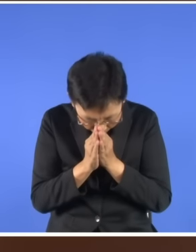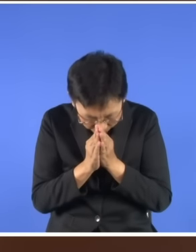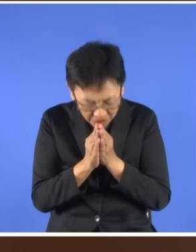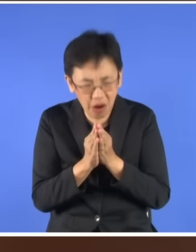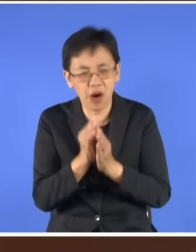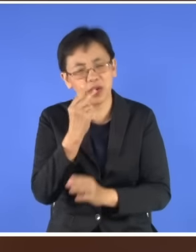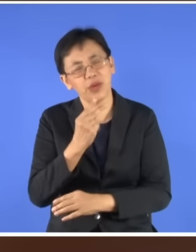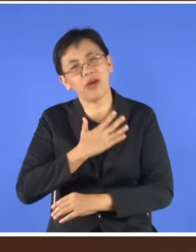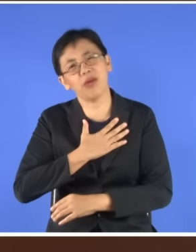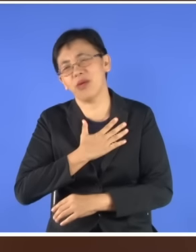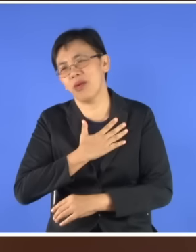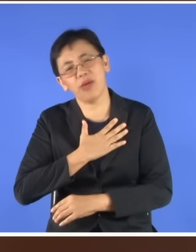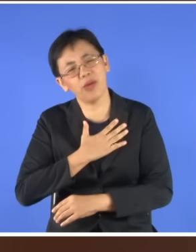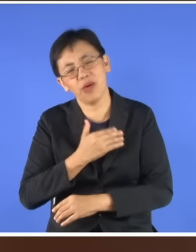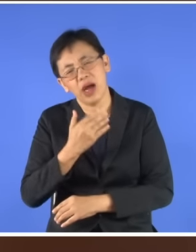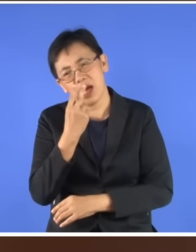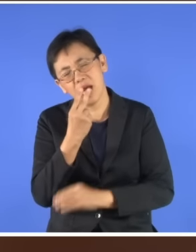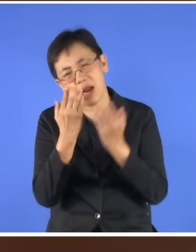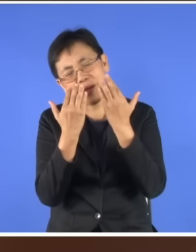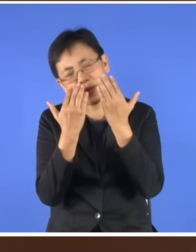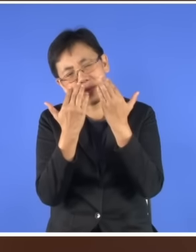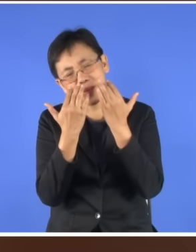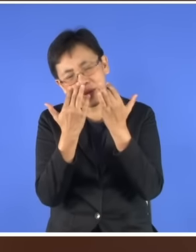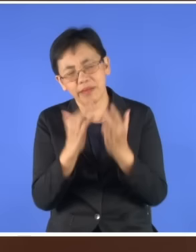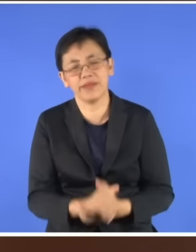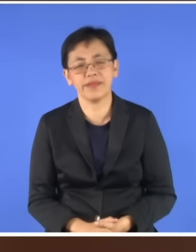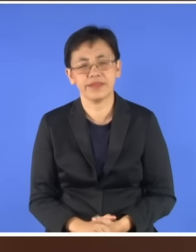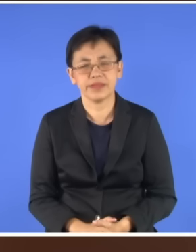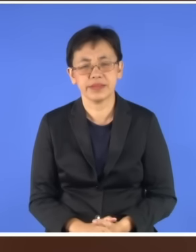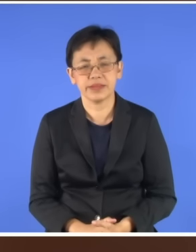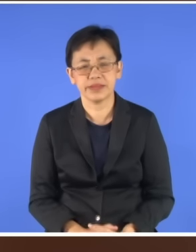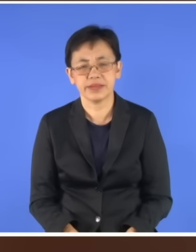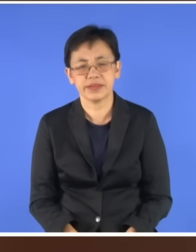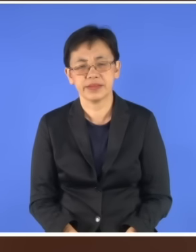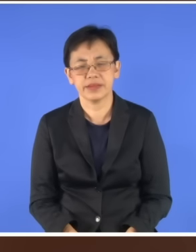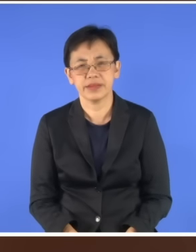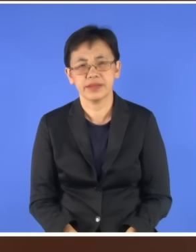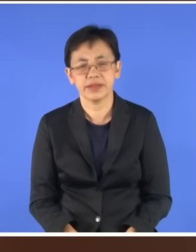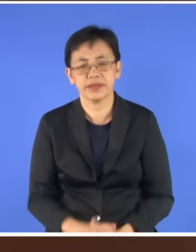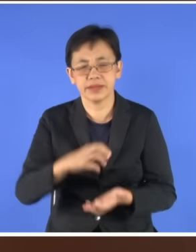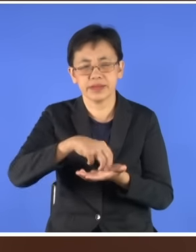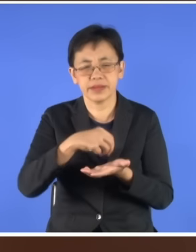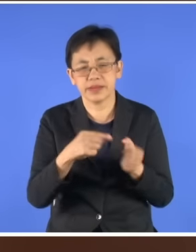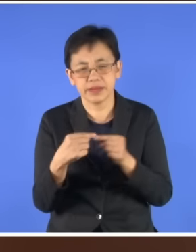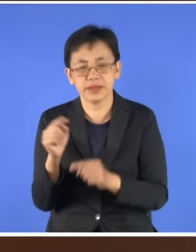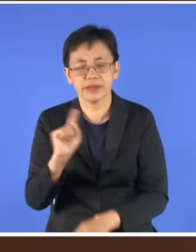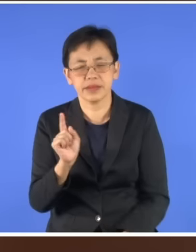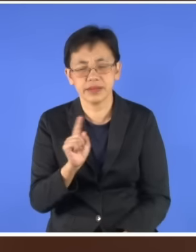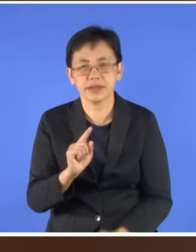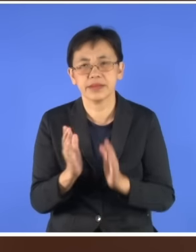าพที่ประทับใจมากใครเห็นก็น้ำตารื้นนะครับภาพนี้แต่นะครับสิ่งที่จะเล่าต่อไปนี้พระ